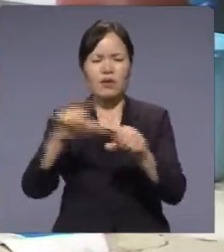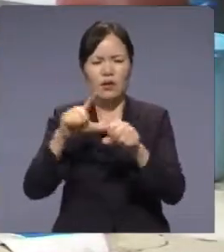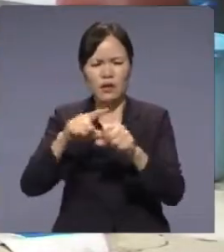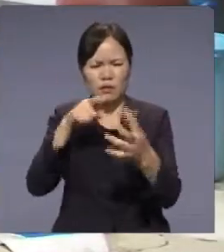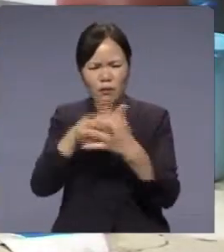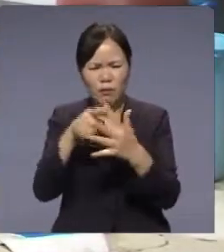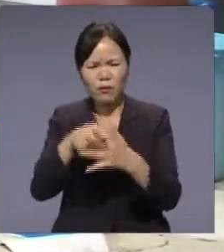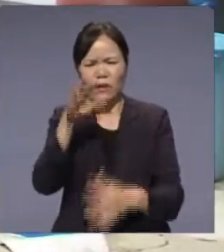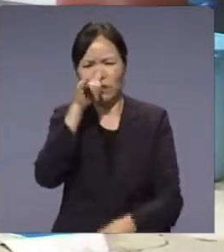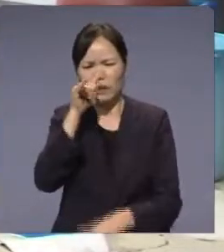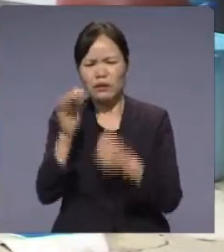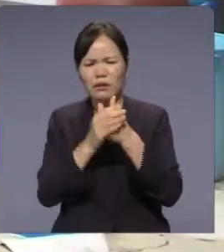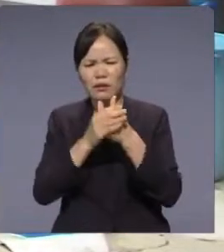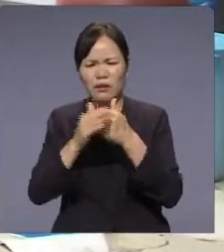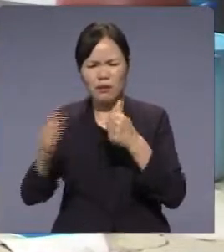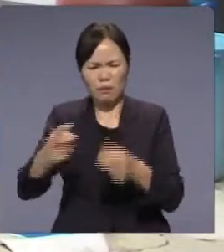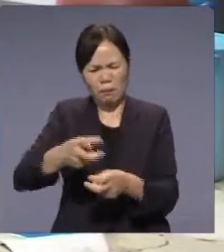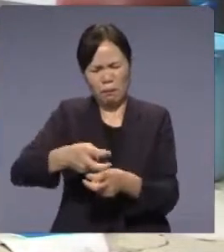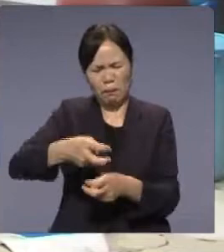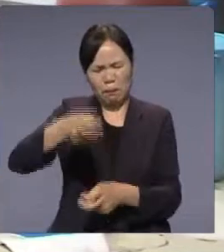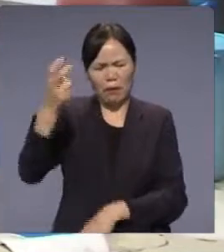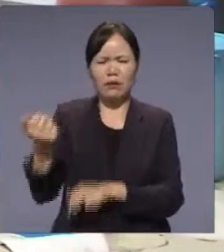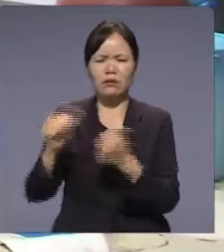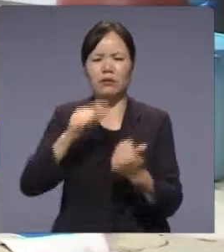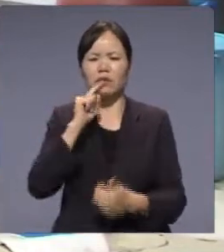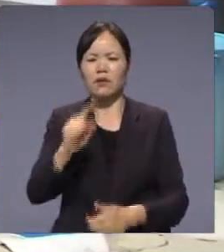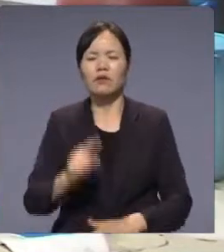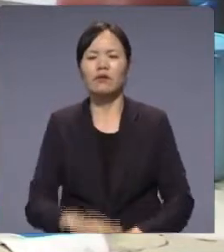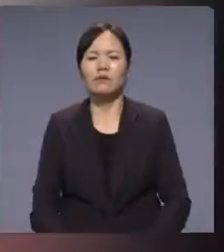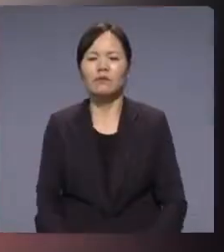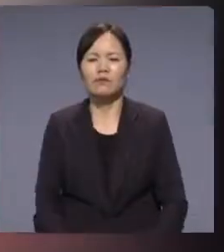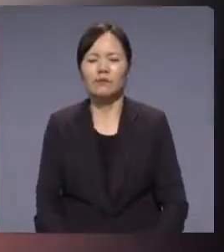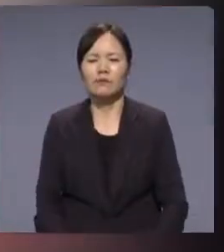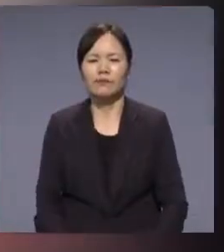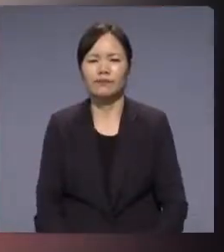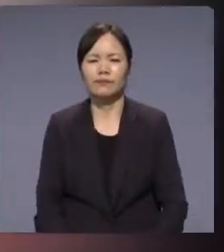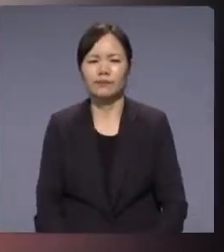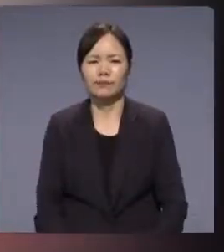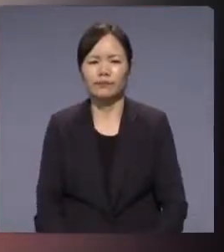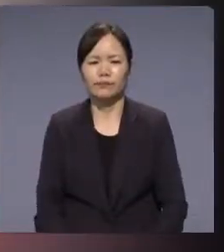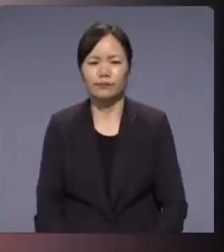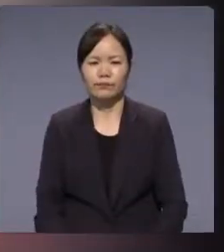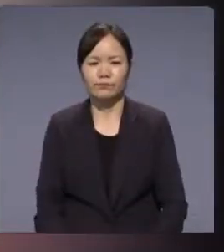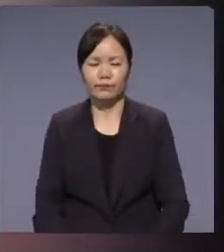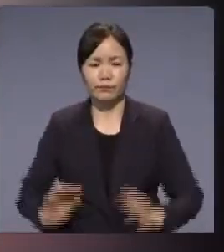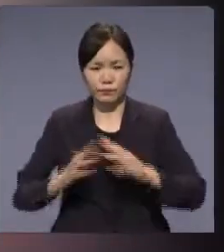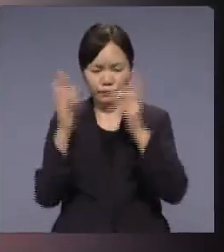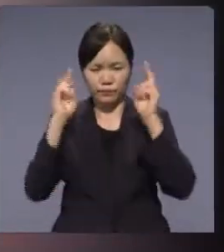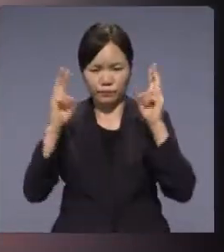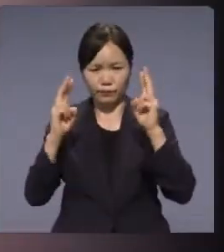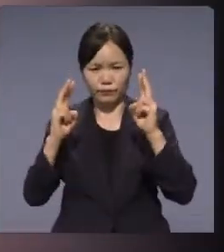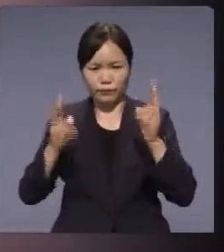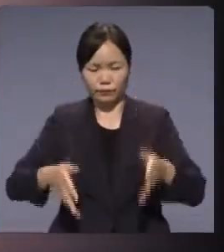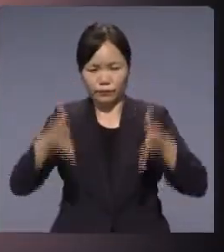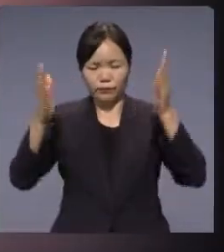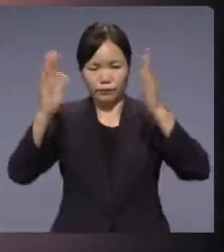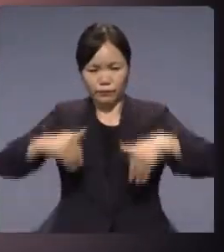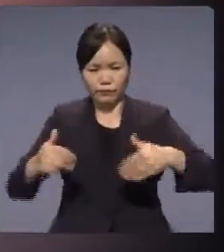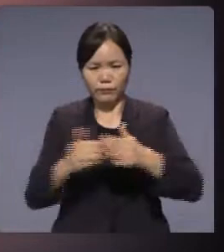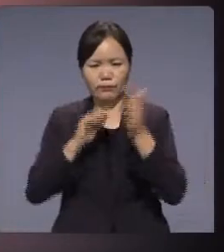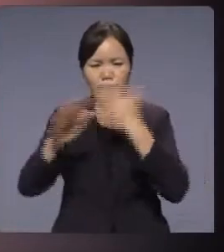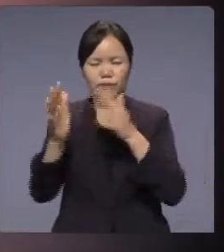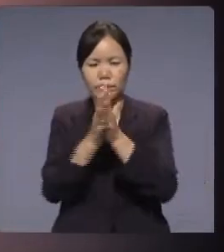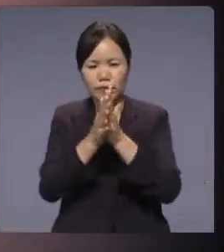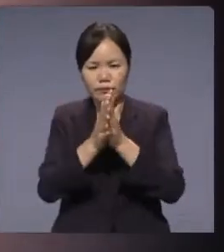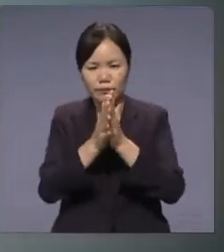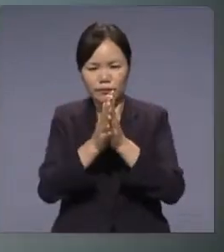그래가지고 빼빼해가지고 그렇게 죽었다 그러던데. 해당 건설사는 건물을 철거한 뒤 아파트를 지어